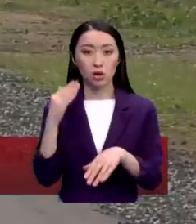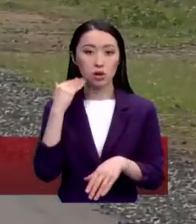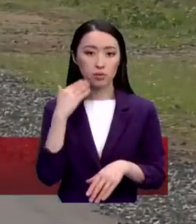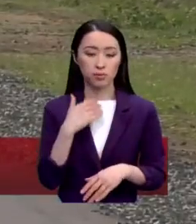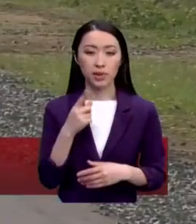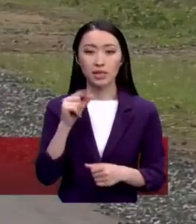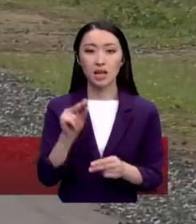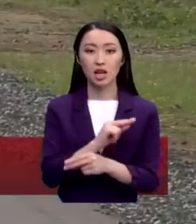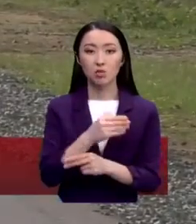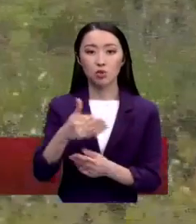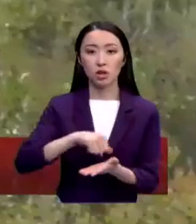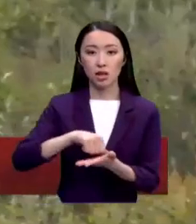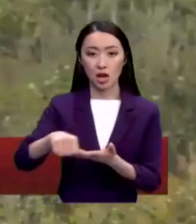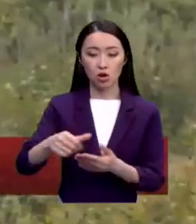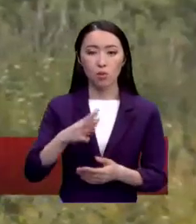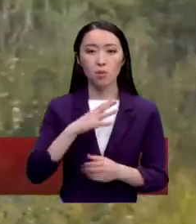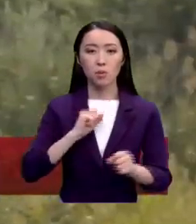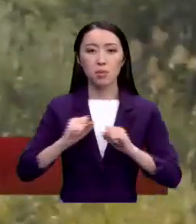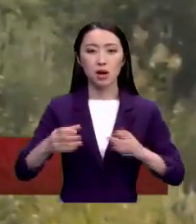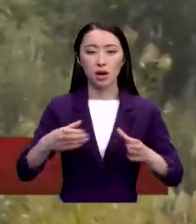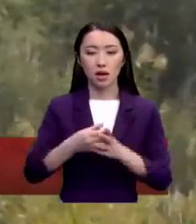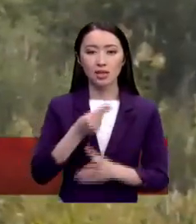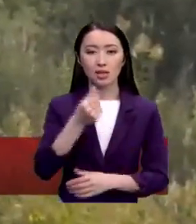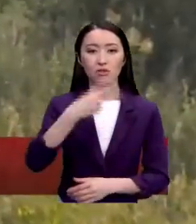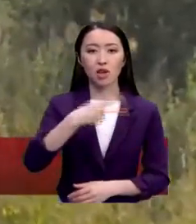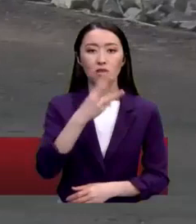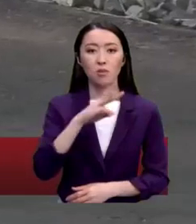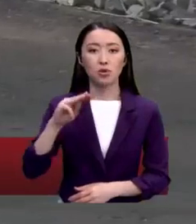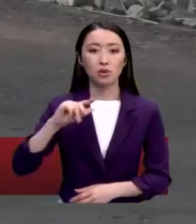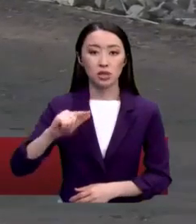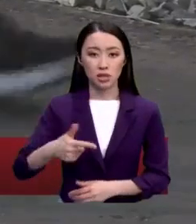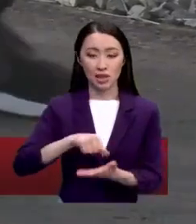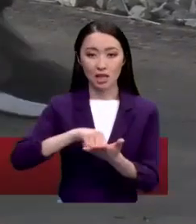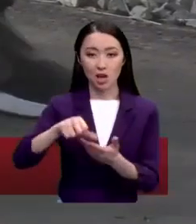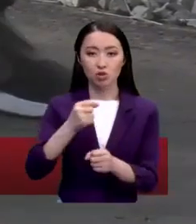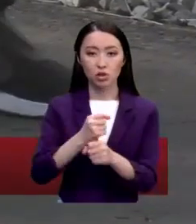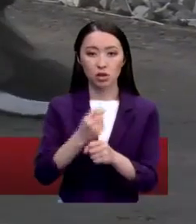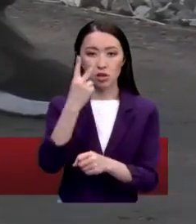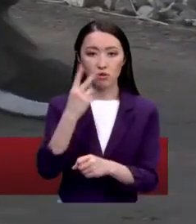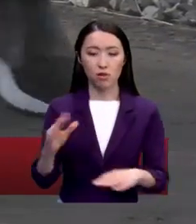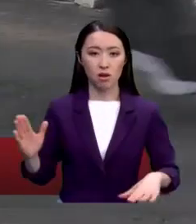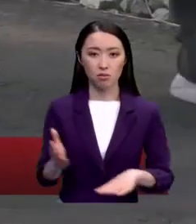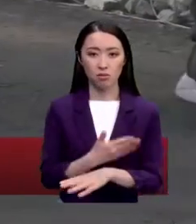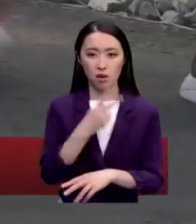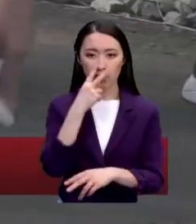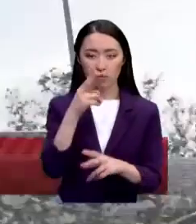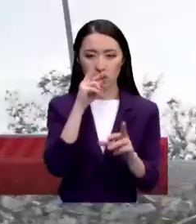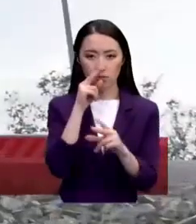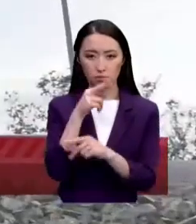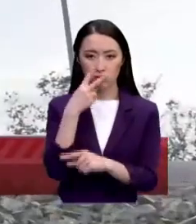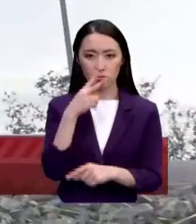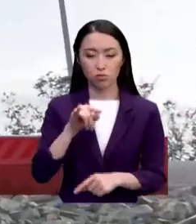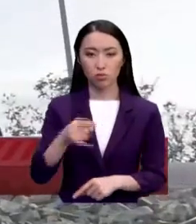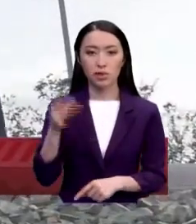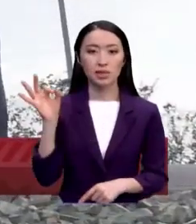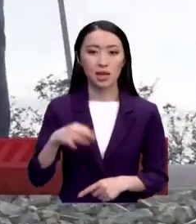этой дороги подрядчику заплатили 22 миллиона тенге. Дорожники свою работу сделали за 2 дня. Дефекты были видны невооруженным